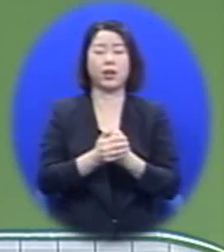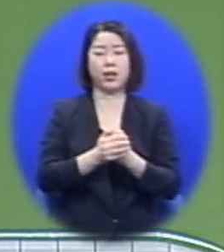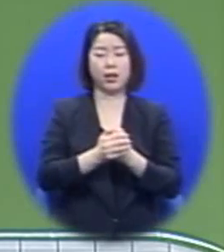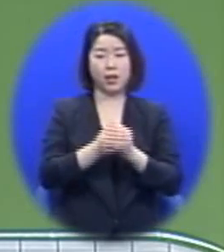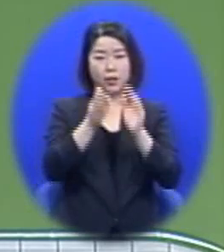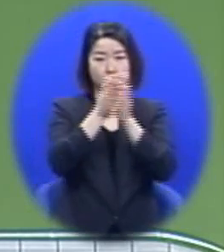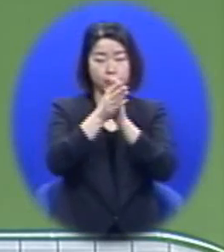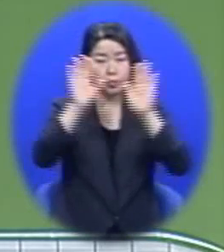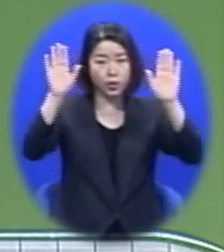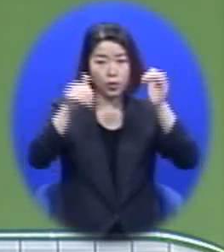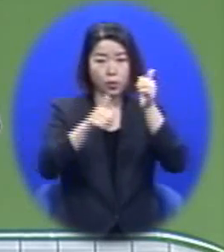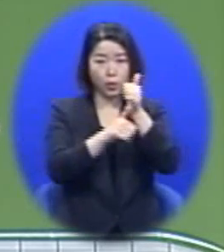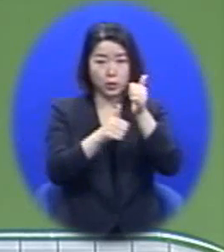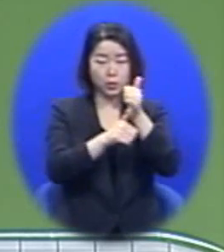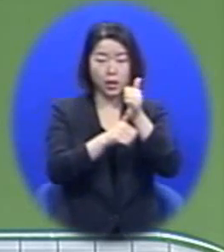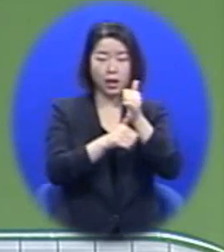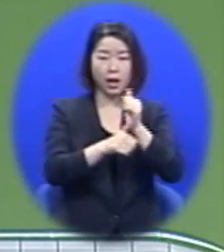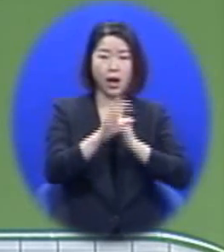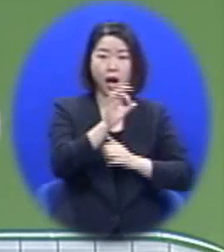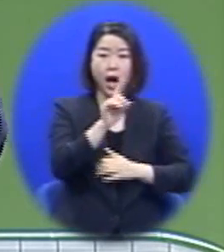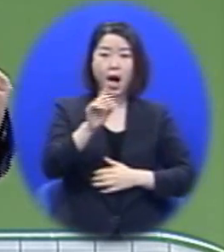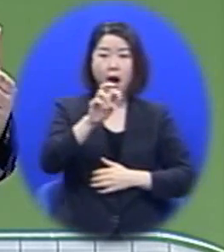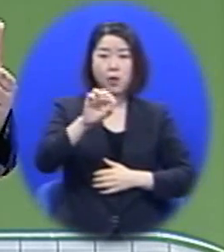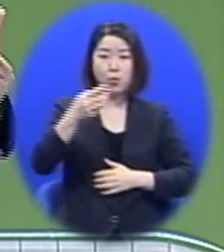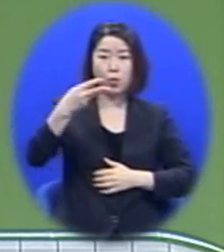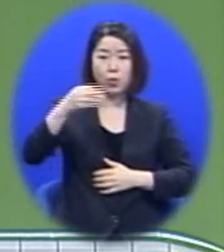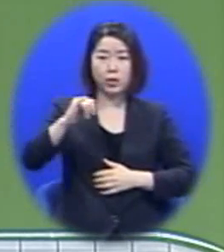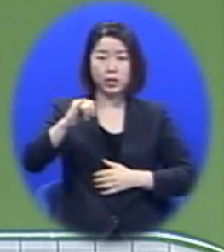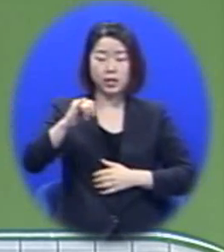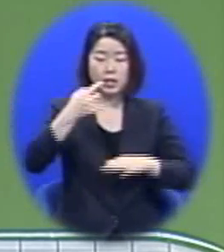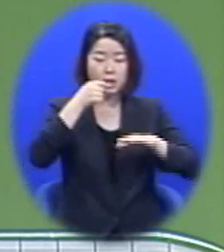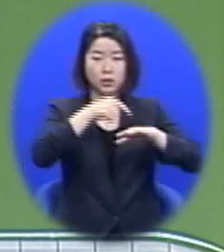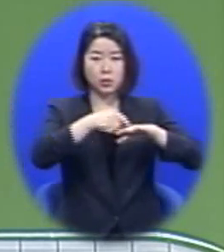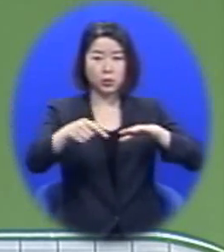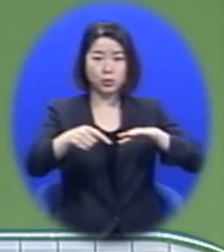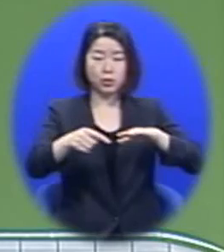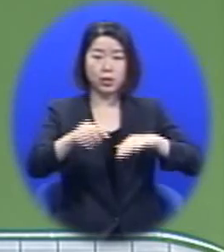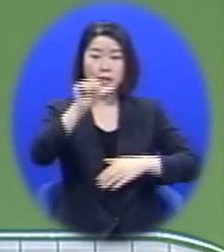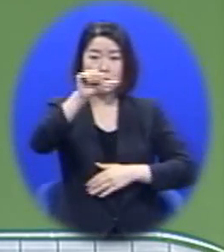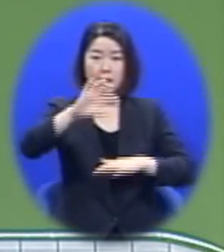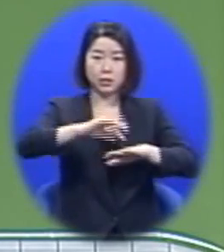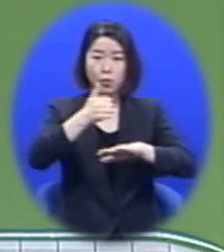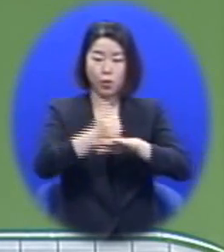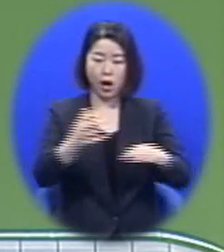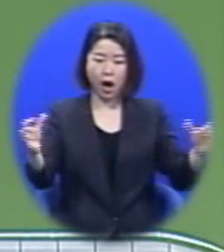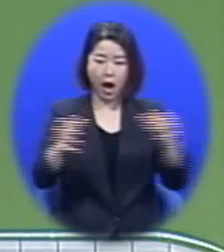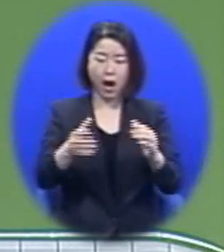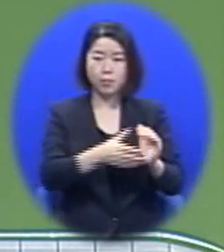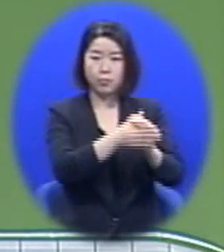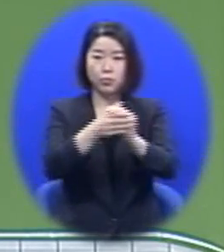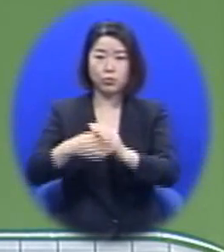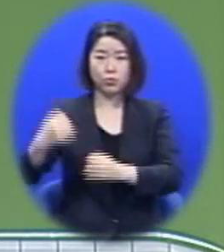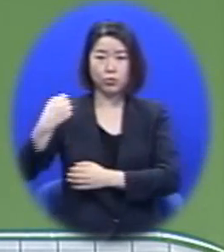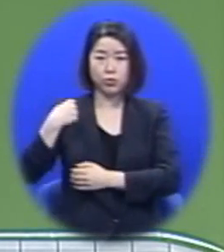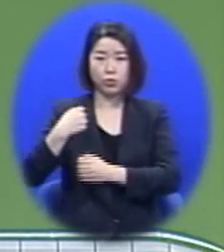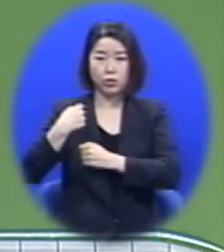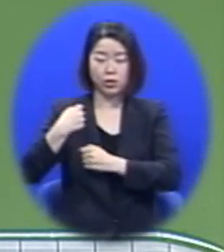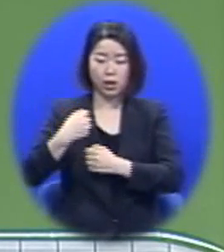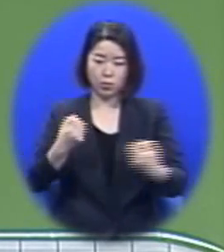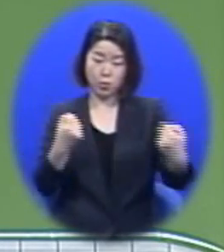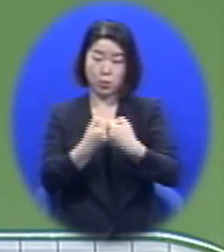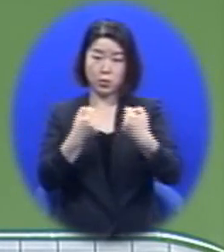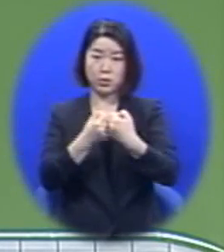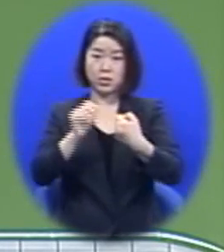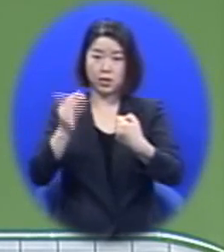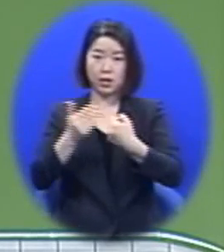여호수아가 아모리 족속 다섯 왕들의 연합군과 싸우게 됐습니다. 하나님께서 그